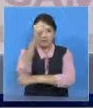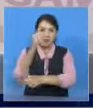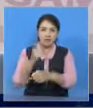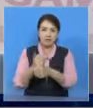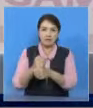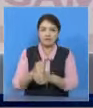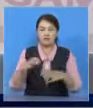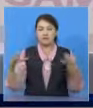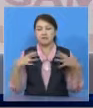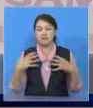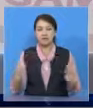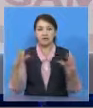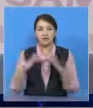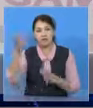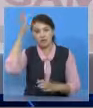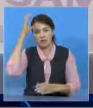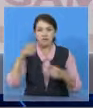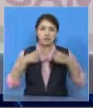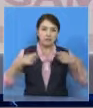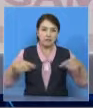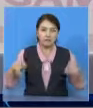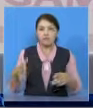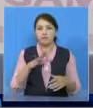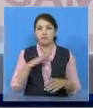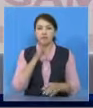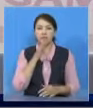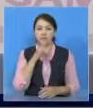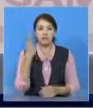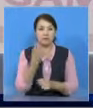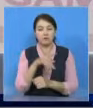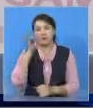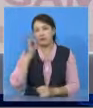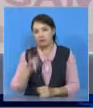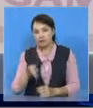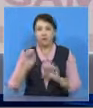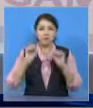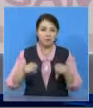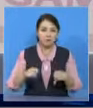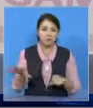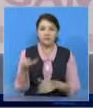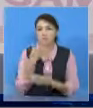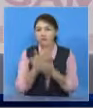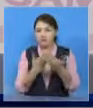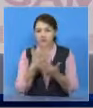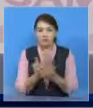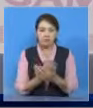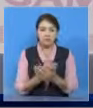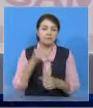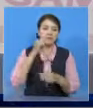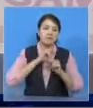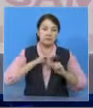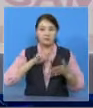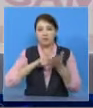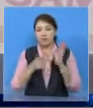представителей здравоохранения, образования и так далее. То есть в режиме одного окна. Здесь можно получить все консультации, работает